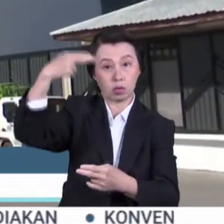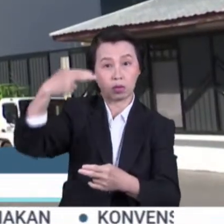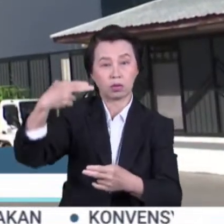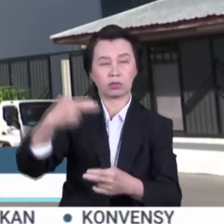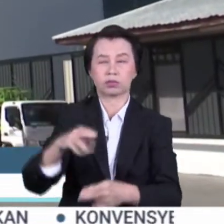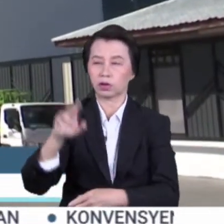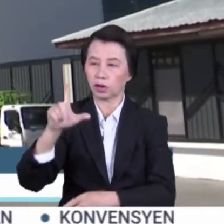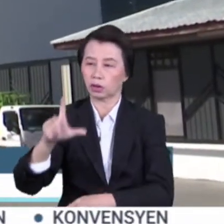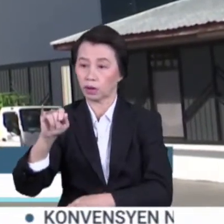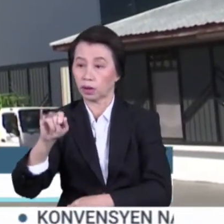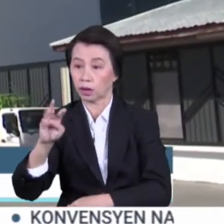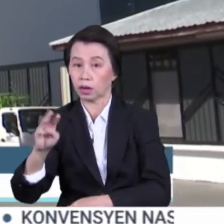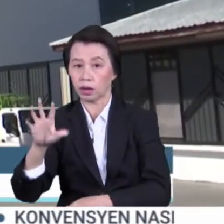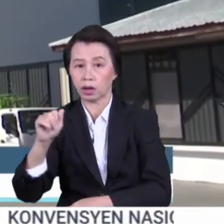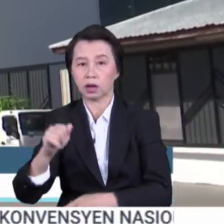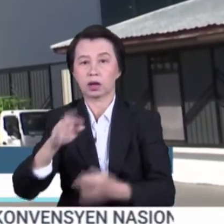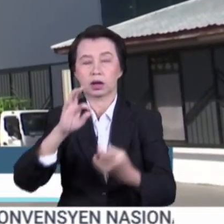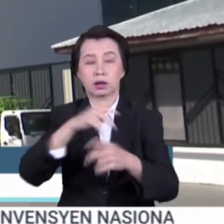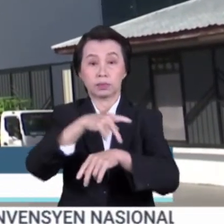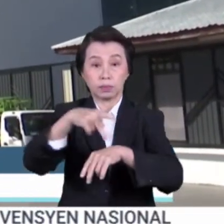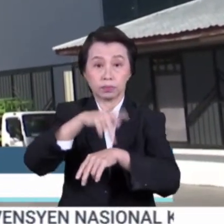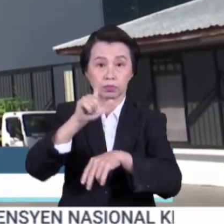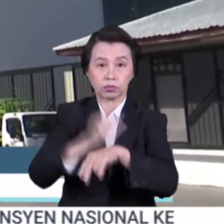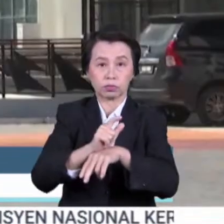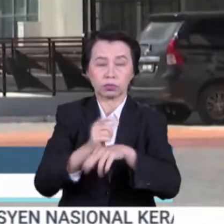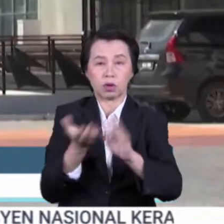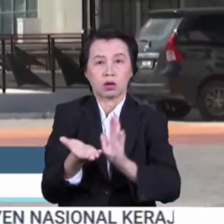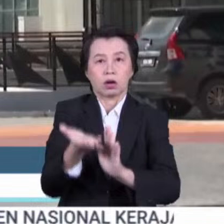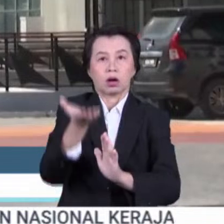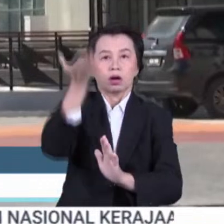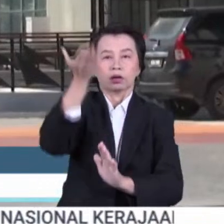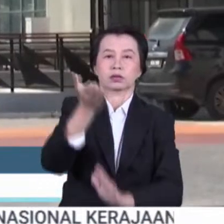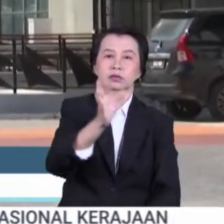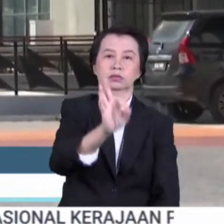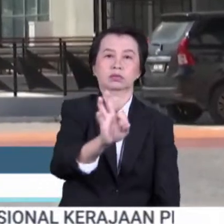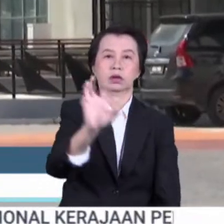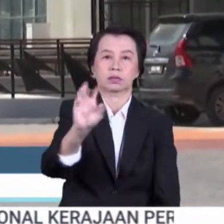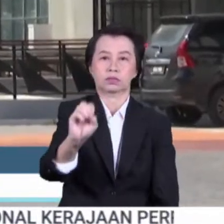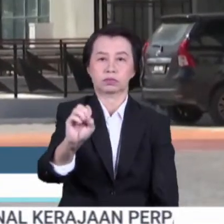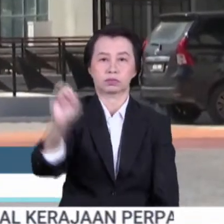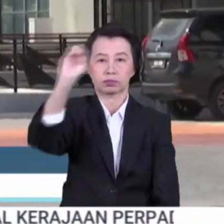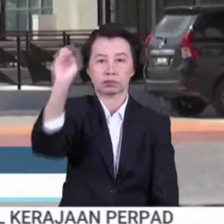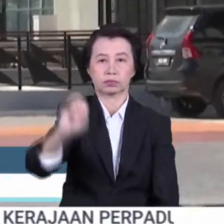berlangsung 523 di pulau ini meningkat sehingga 90%.